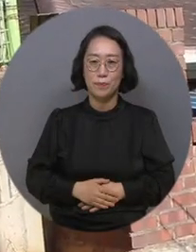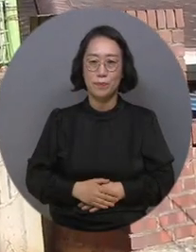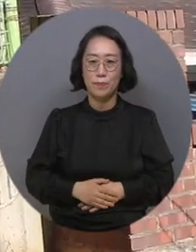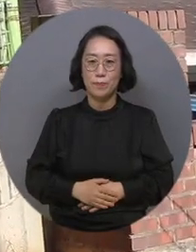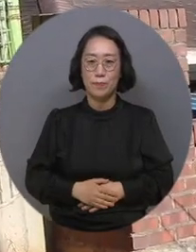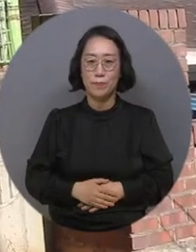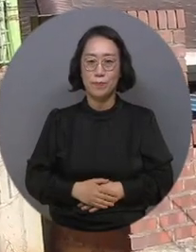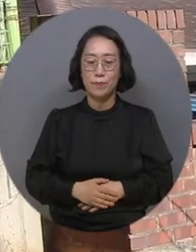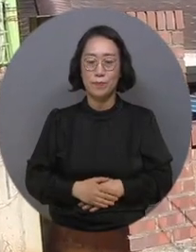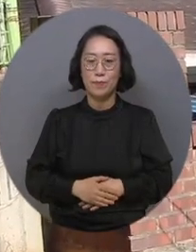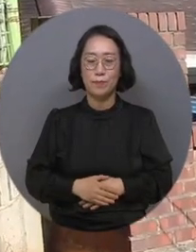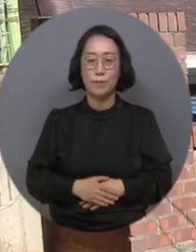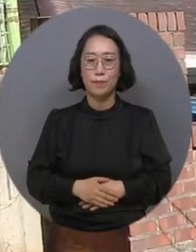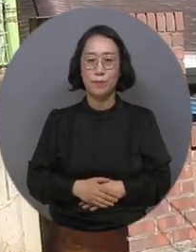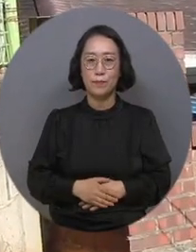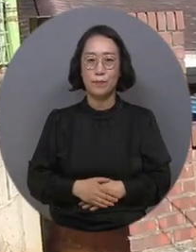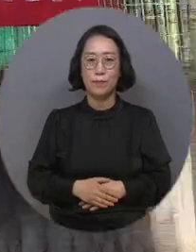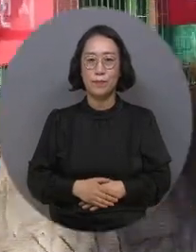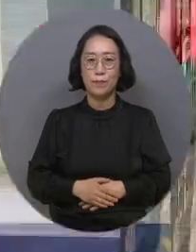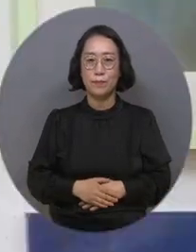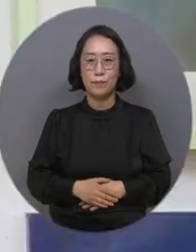뉴스 김정현입니다.